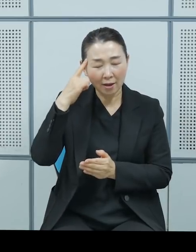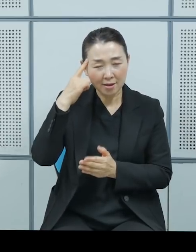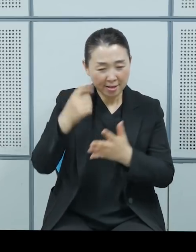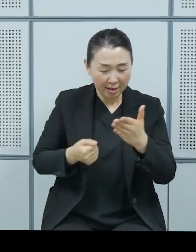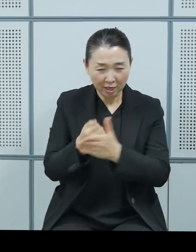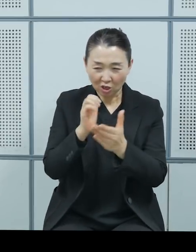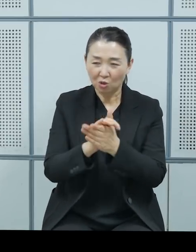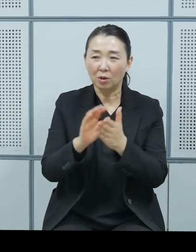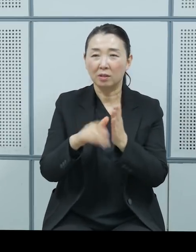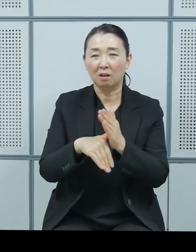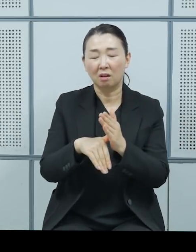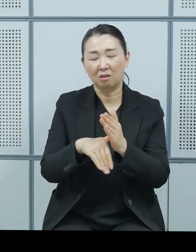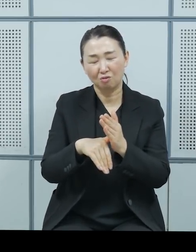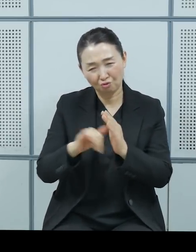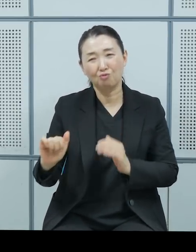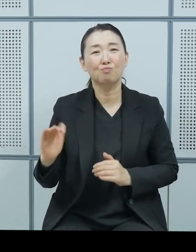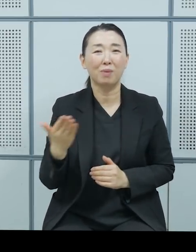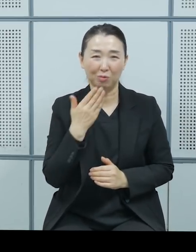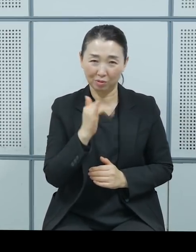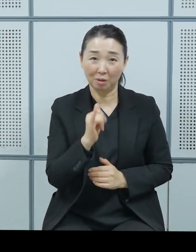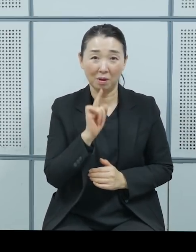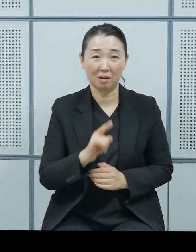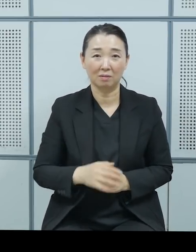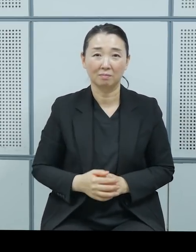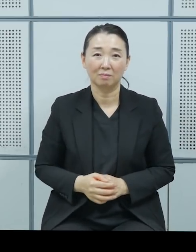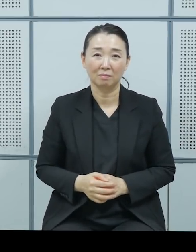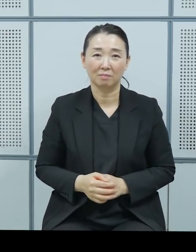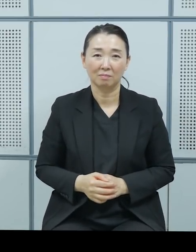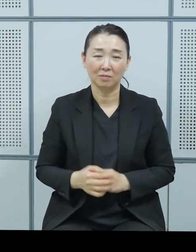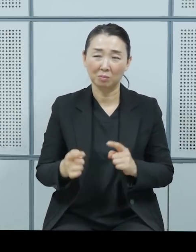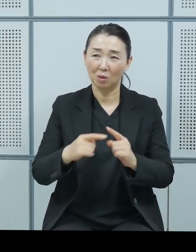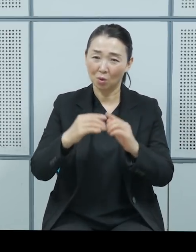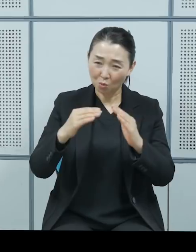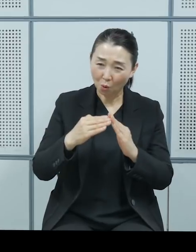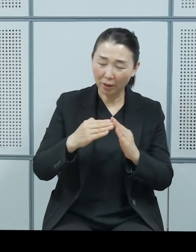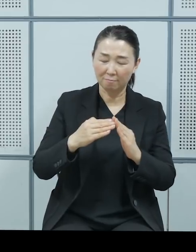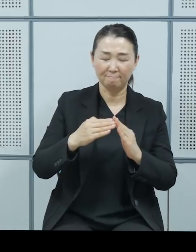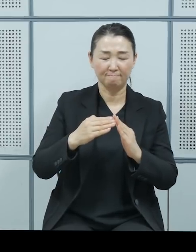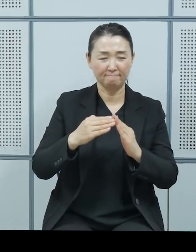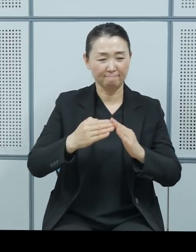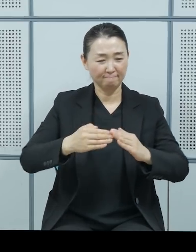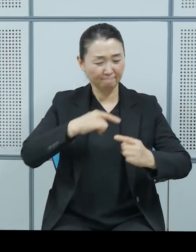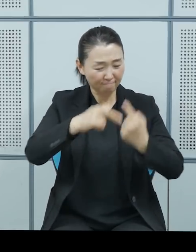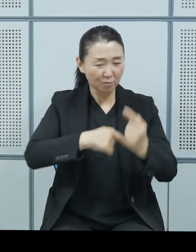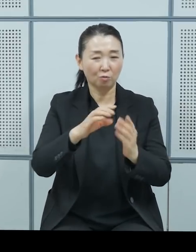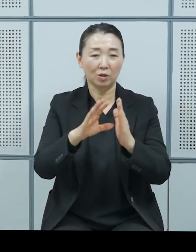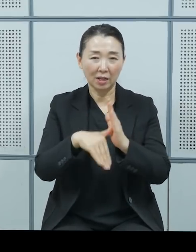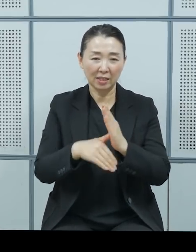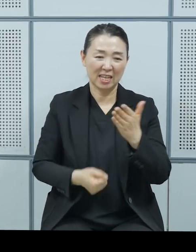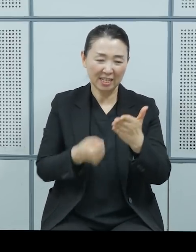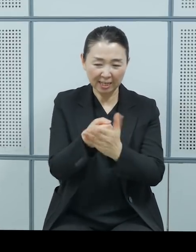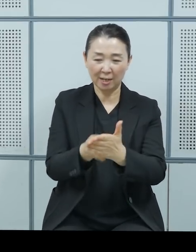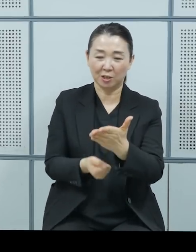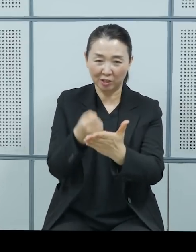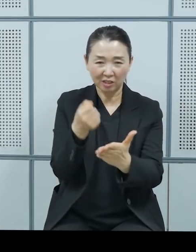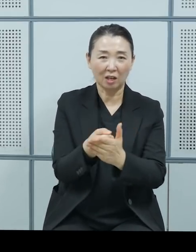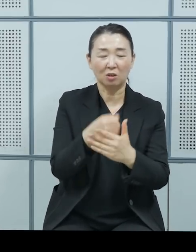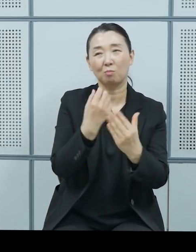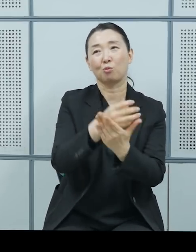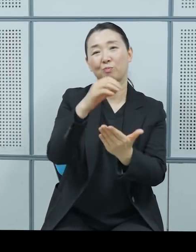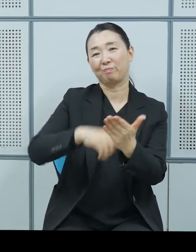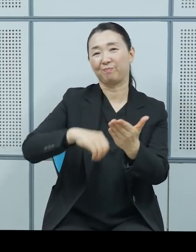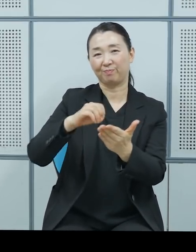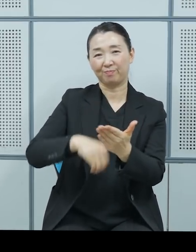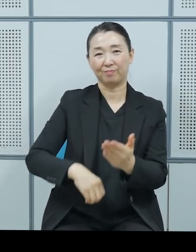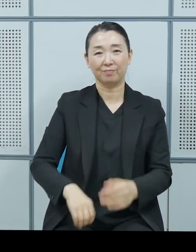작살난다 이거. 그러면서 저는 그 여러 교회를 하면서 작전 기도, 작정 헌금, 뭐 작정 이런 건 인위적인 건 다